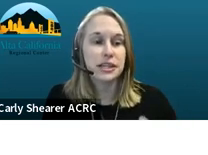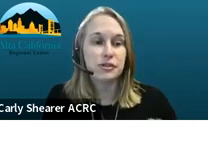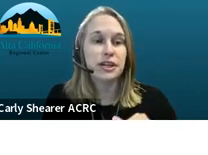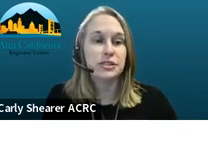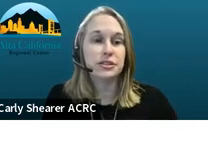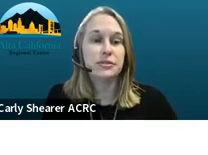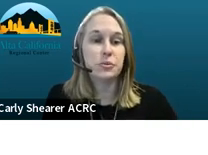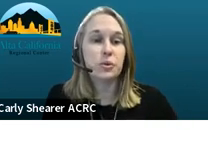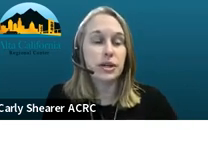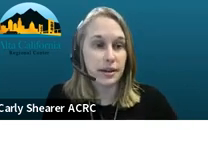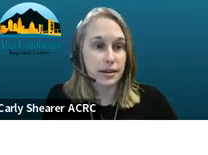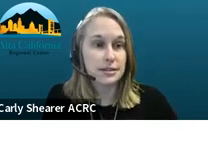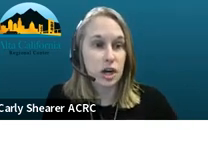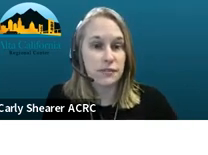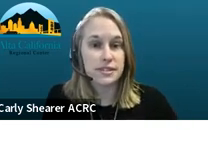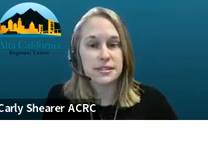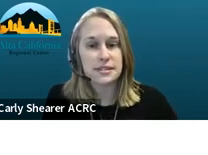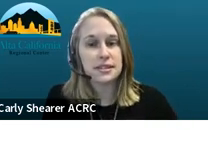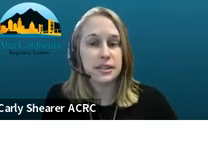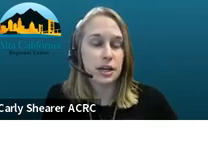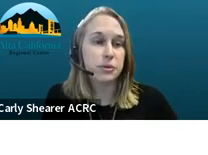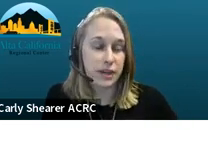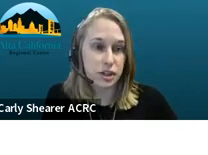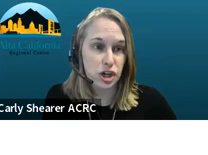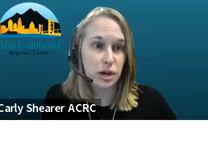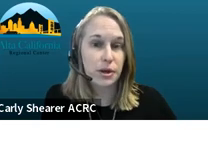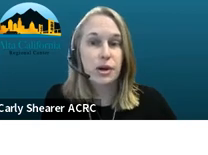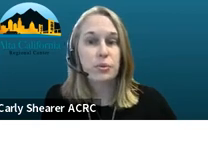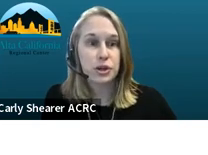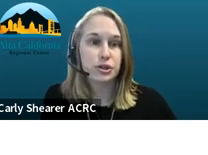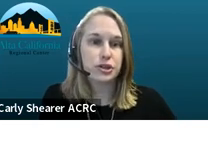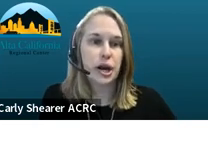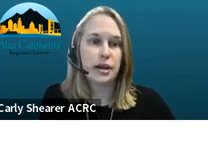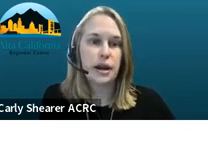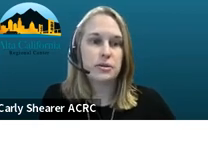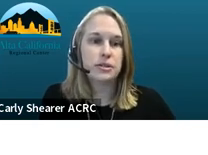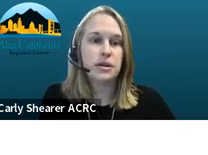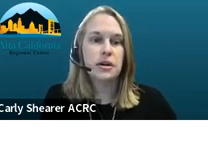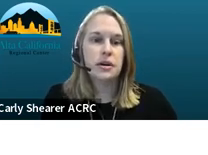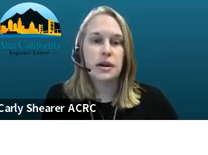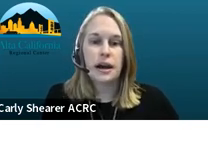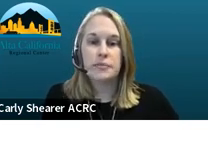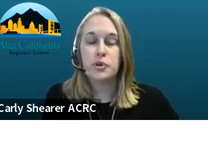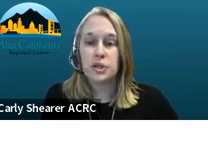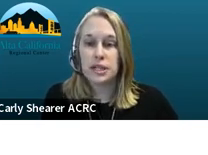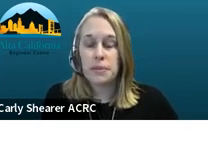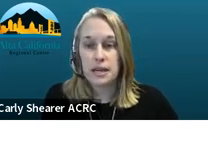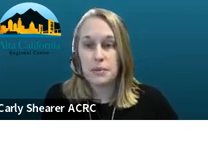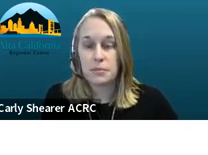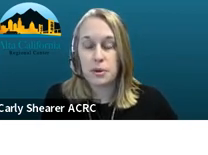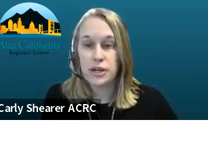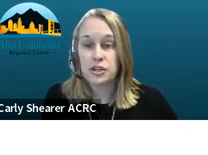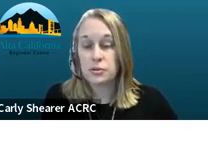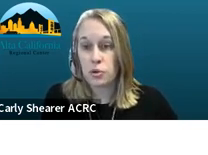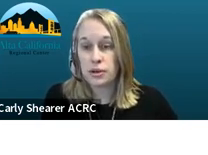on the skills and get you ready to work at as an office assistant and then help you find a job where you can try it out. And you will get